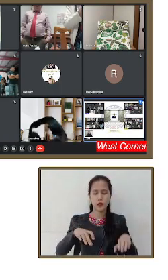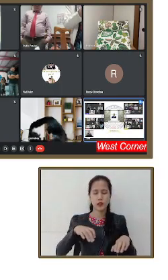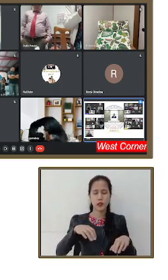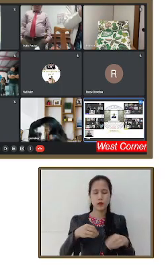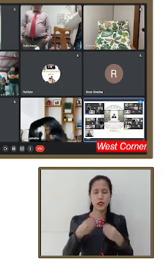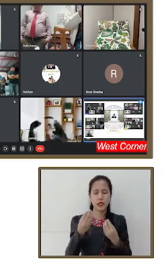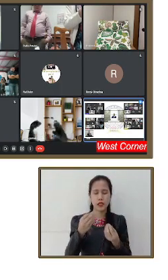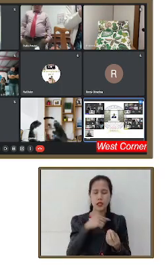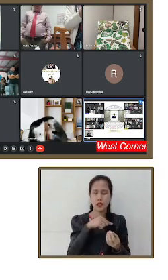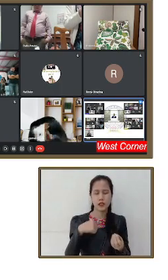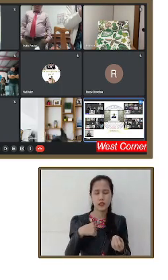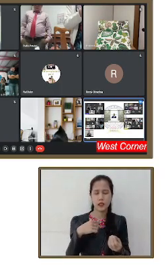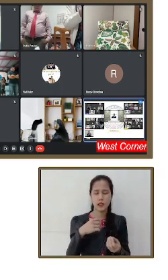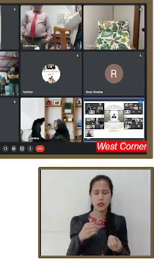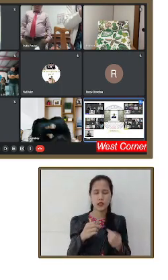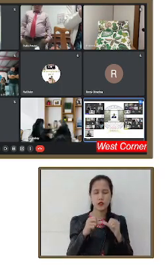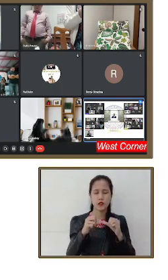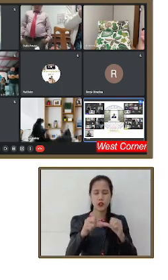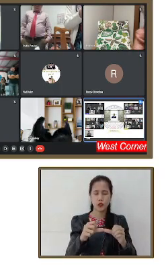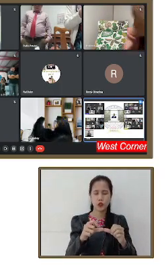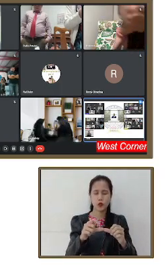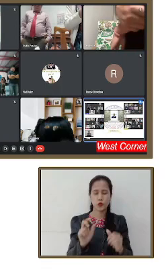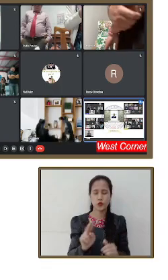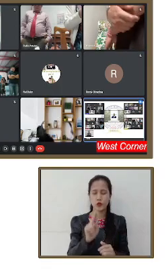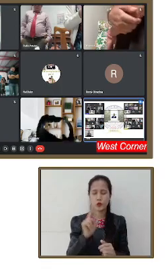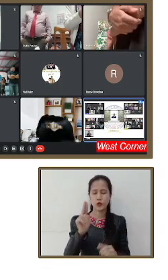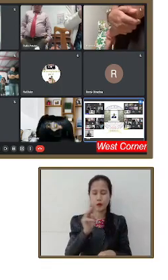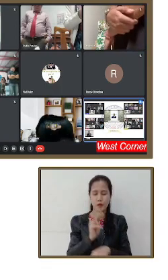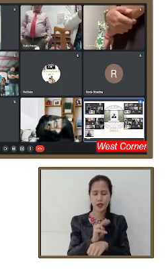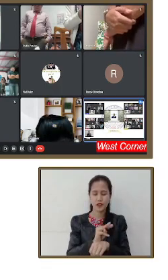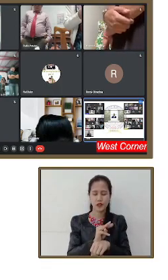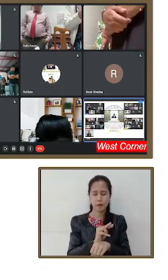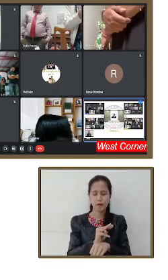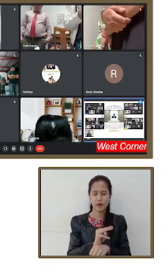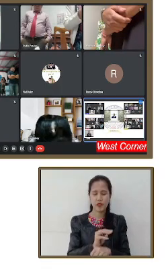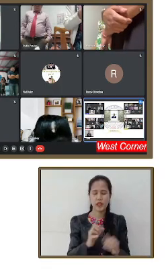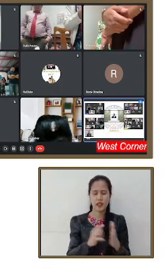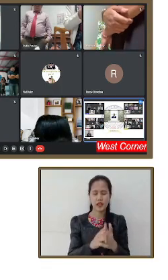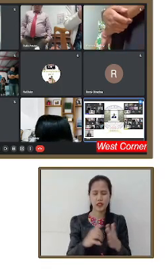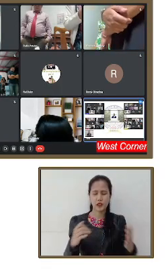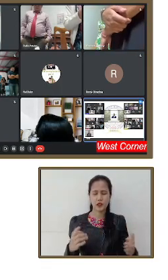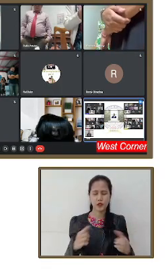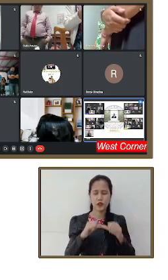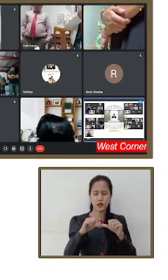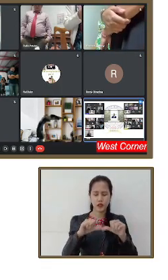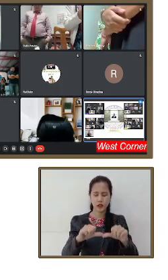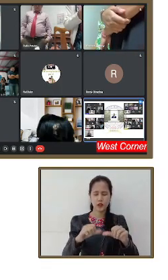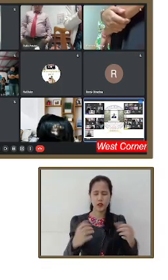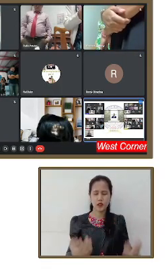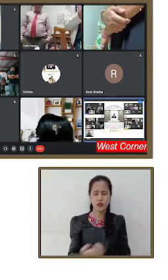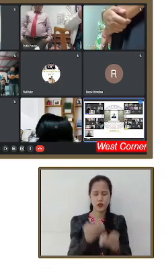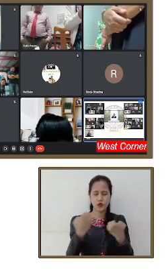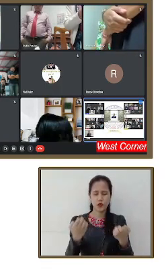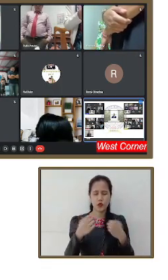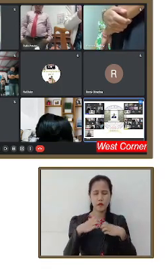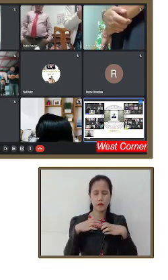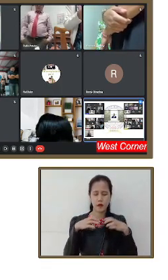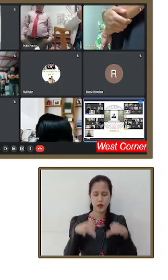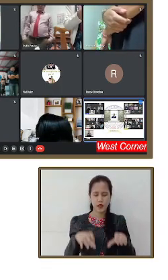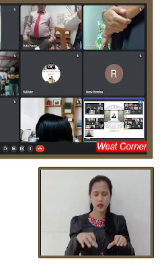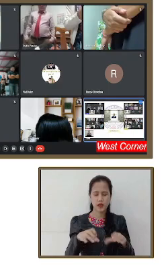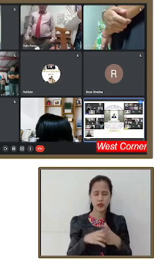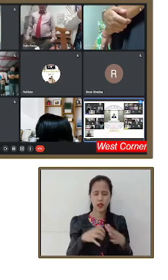sa amin, ang patuloy po na magamit sa inyo pong gawain. Ang patuloy po, Panginoon, na ma-enjoy ang inyo pong pribileyo na